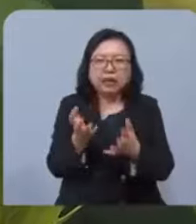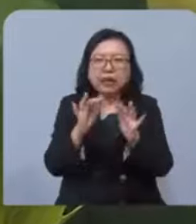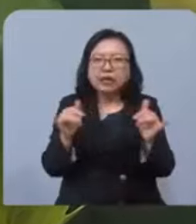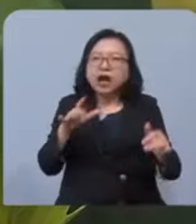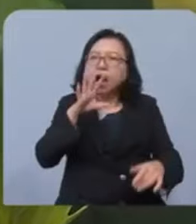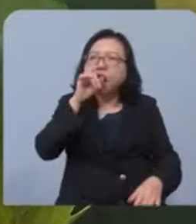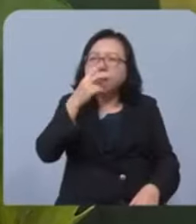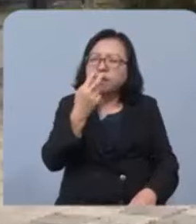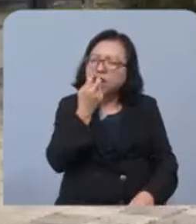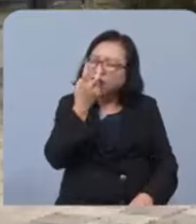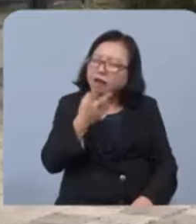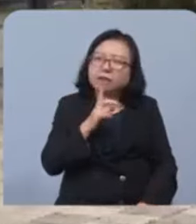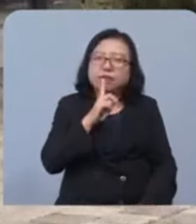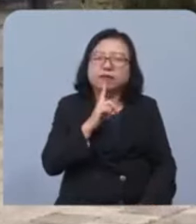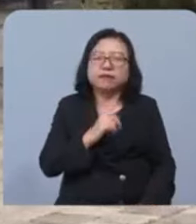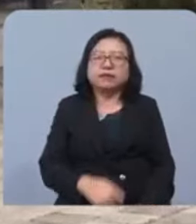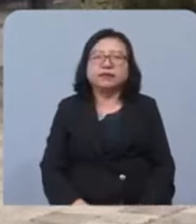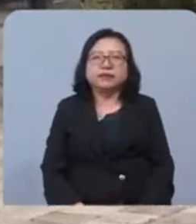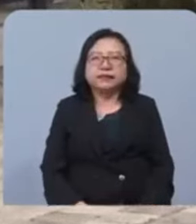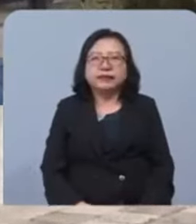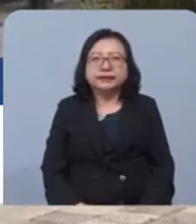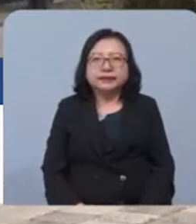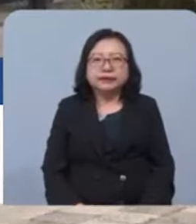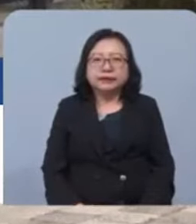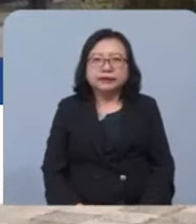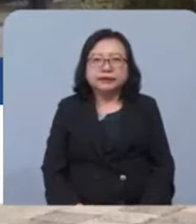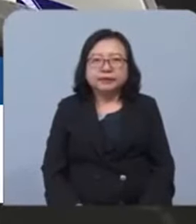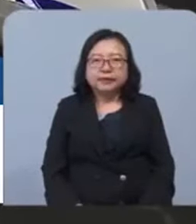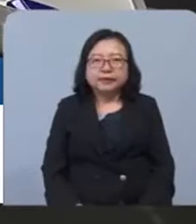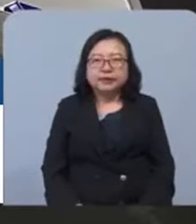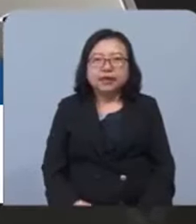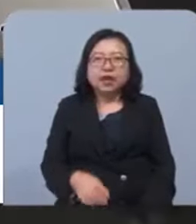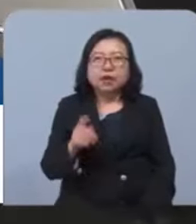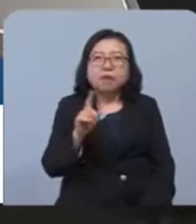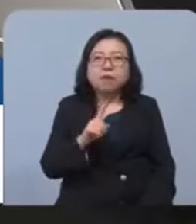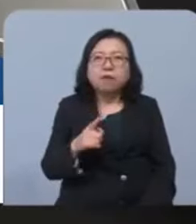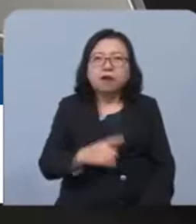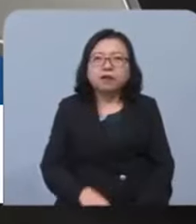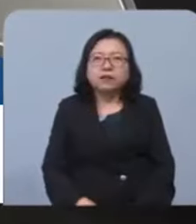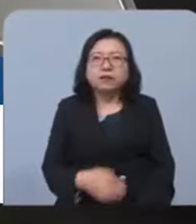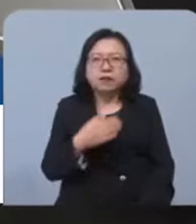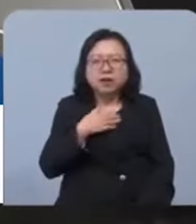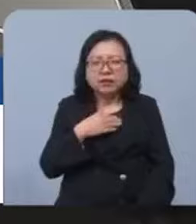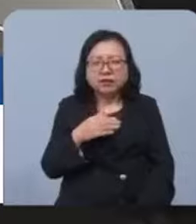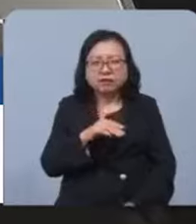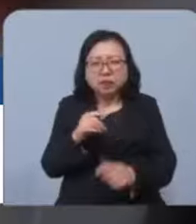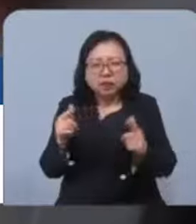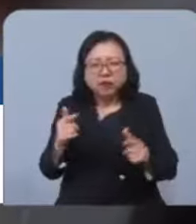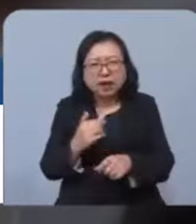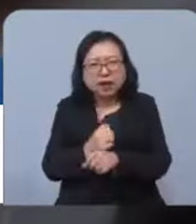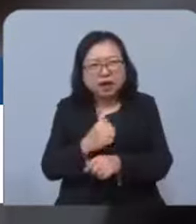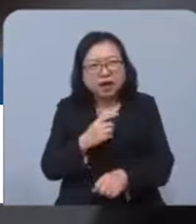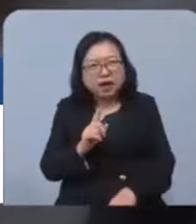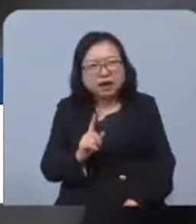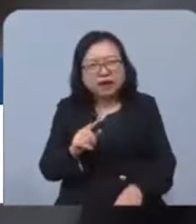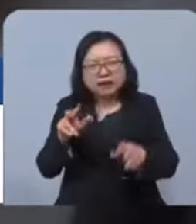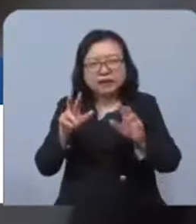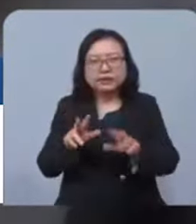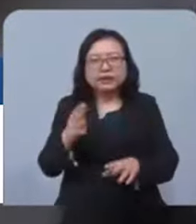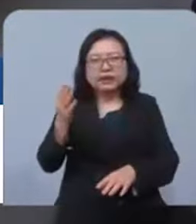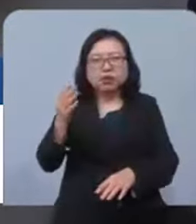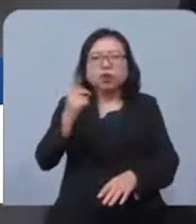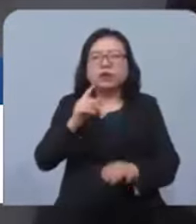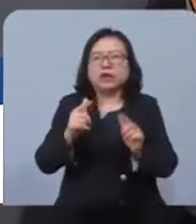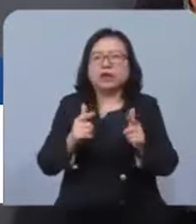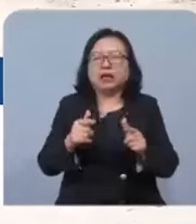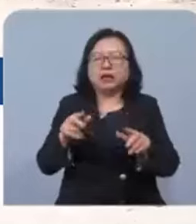있습니다. 시군에 알아요, 제때. 제가 발판 뛰기 전에는 그렇게 했어요. 근데 지금은 그게